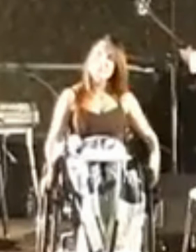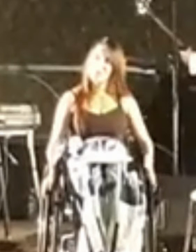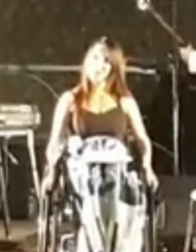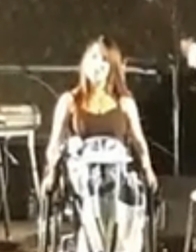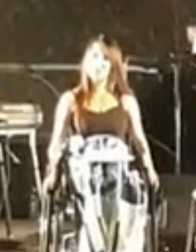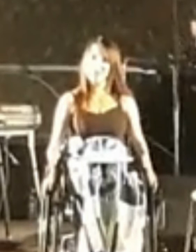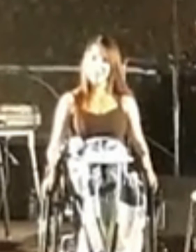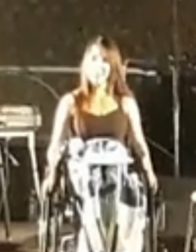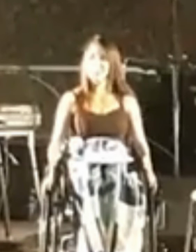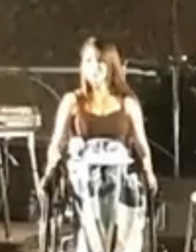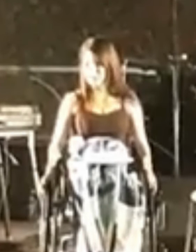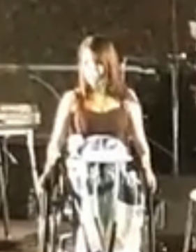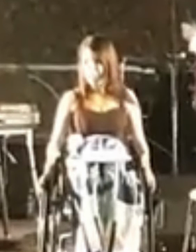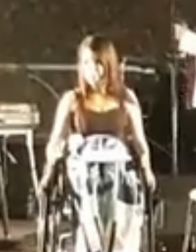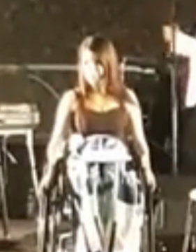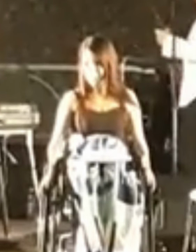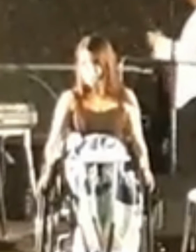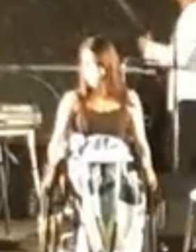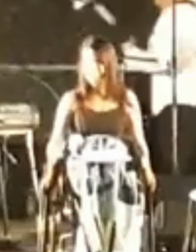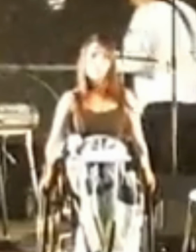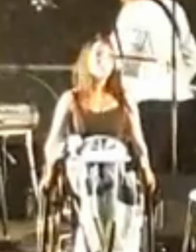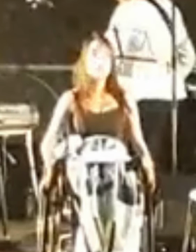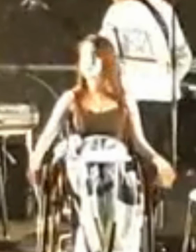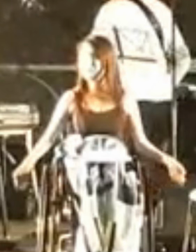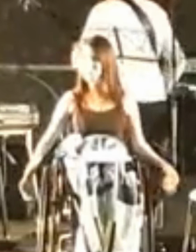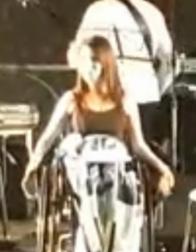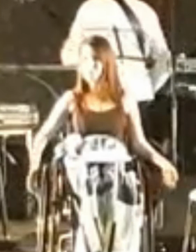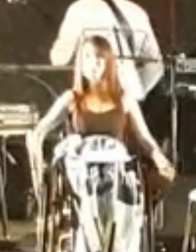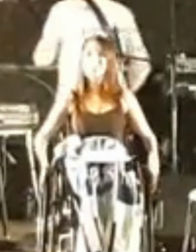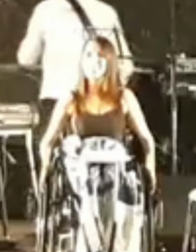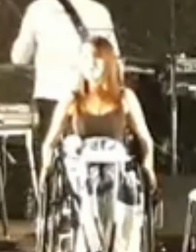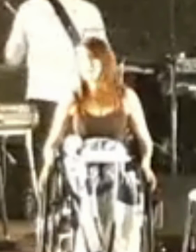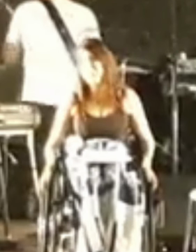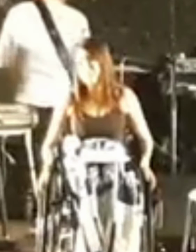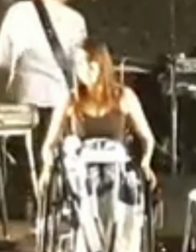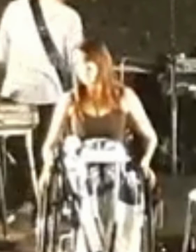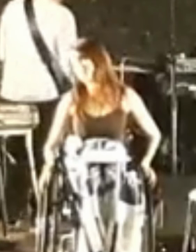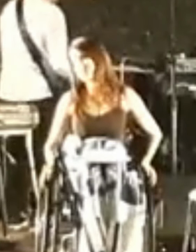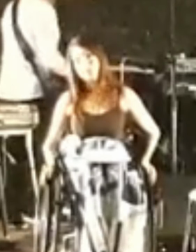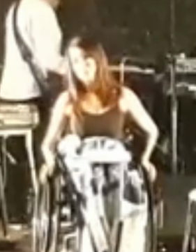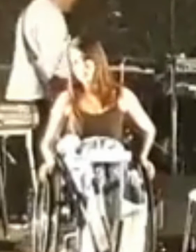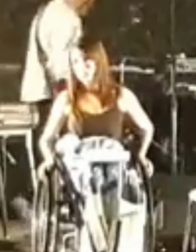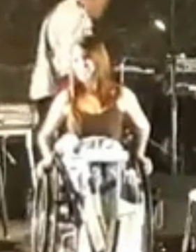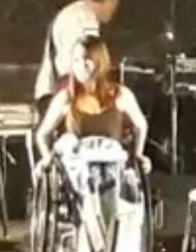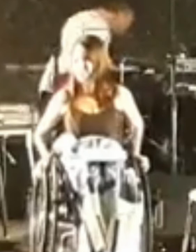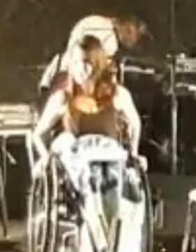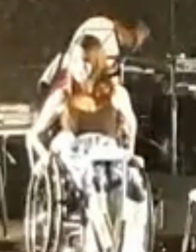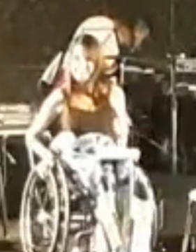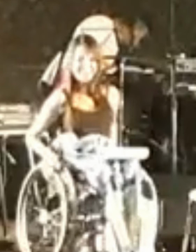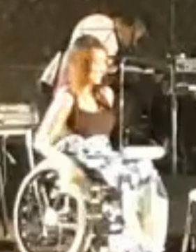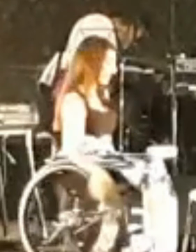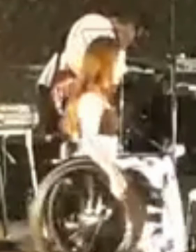Vi faranno suonare Mimì Variale e Bagaria Band. Noi ci vediamo dopo e gli applausi adesso sono solo per loro. A dopo.